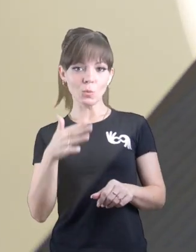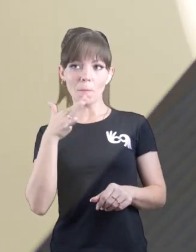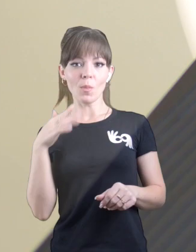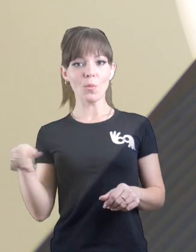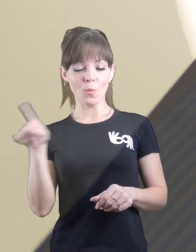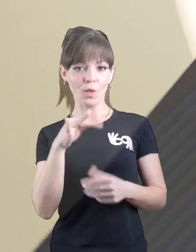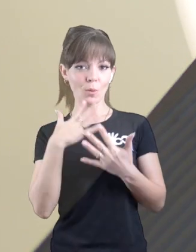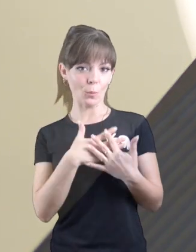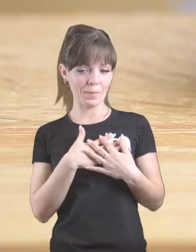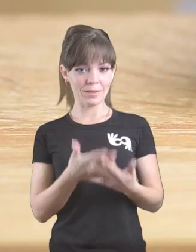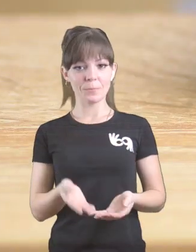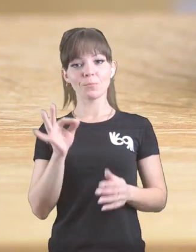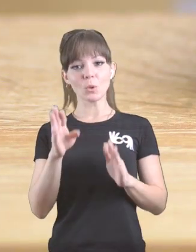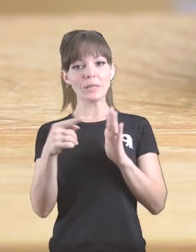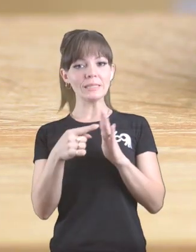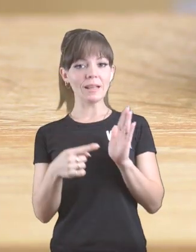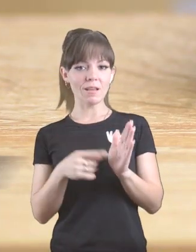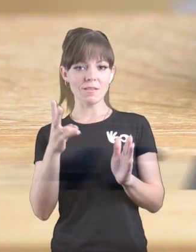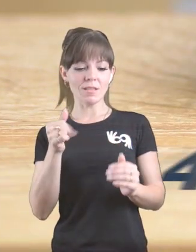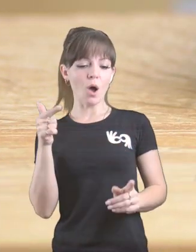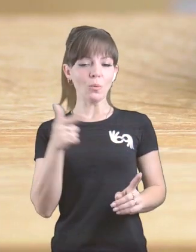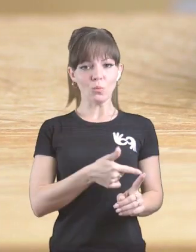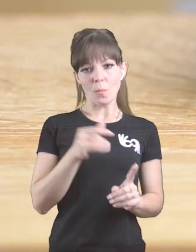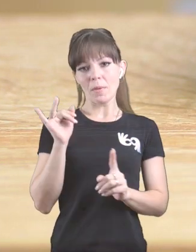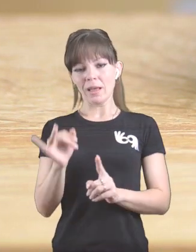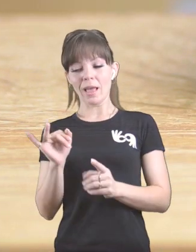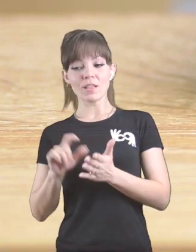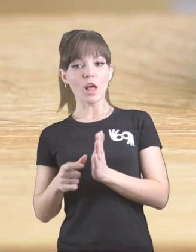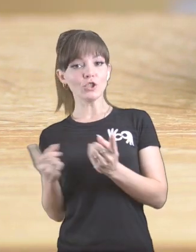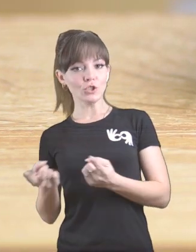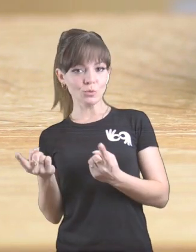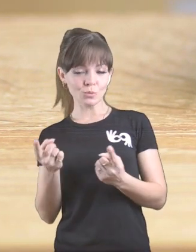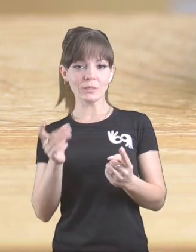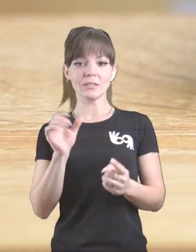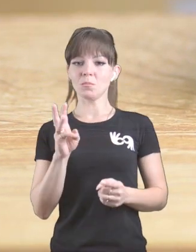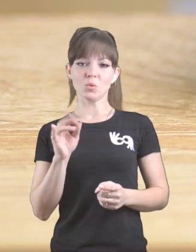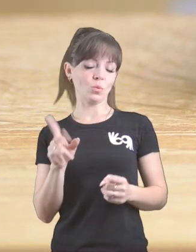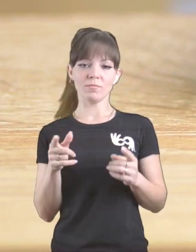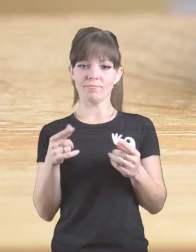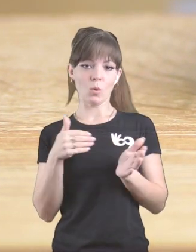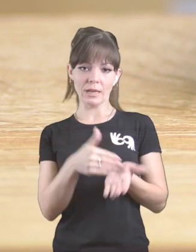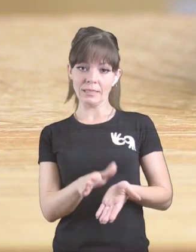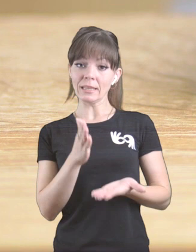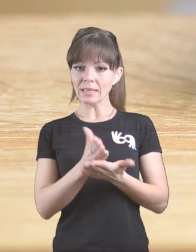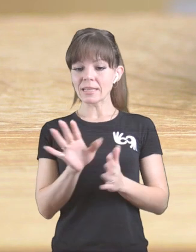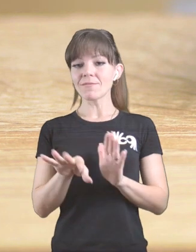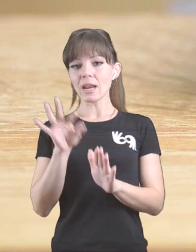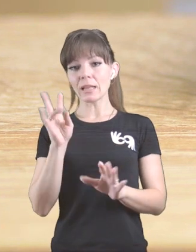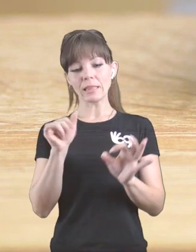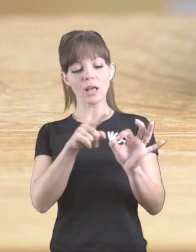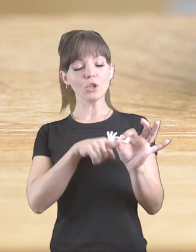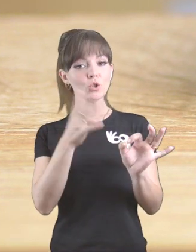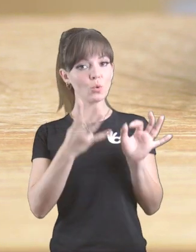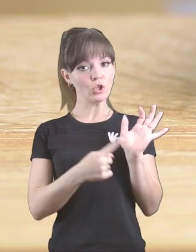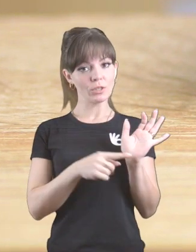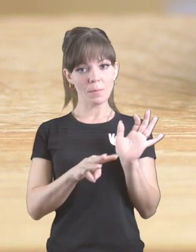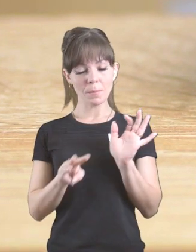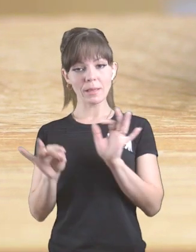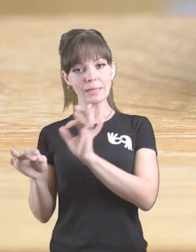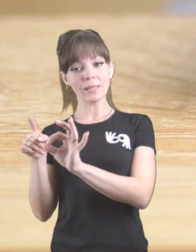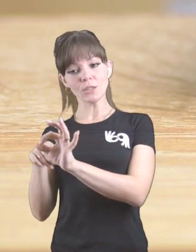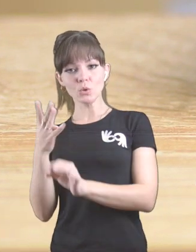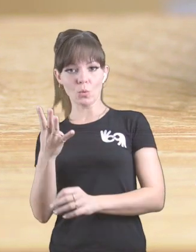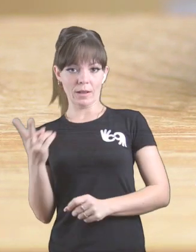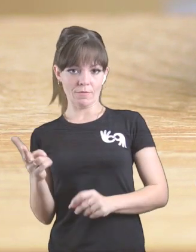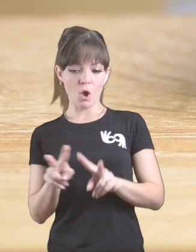что их многие и любят. От разделения на брутальную версию и классическую Samsung отказалась. Есть вариант на 46 мм и